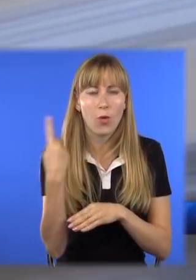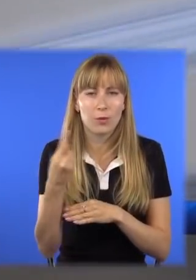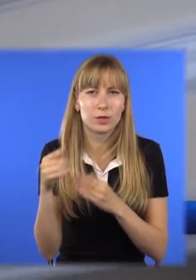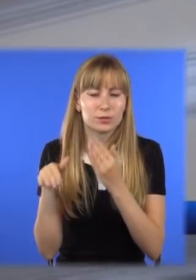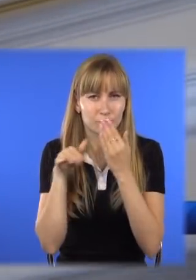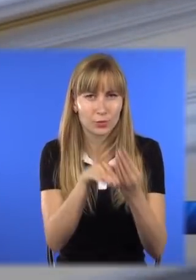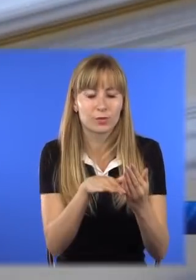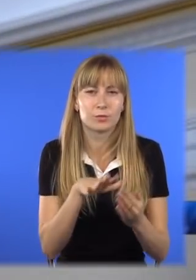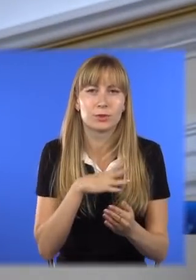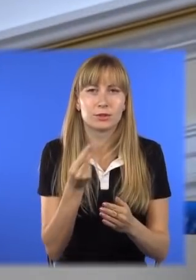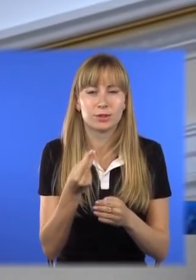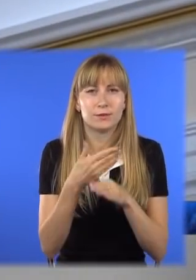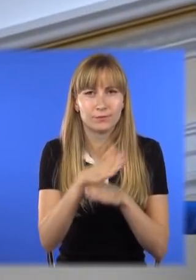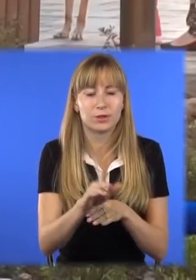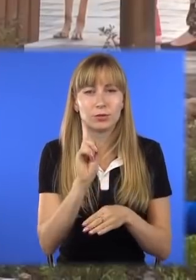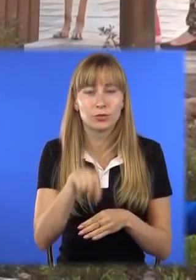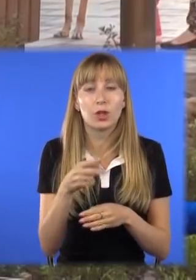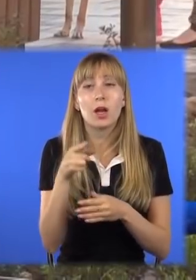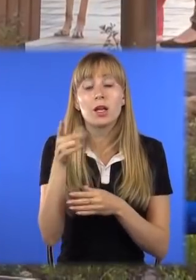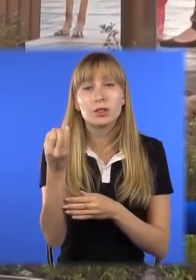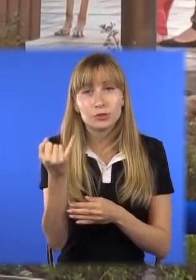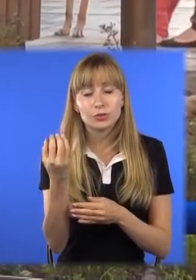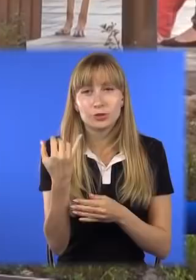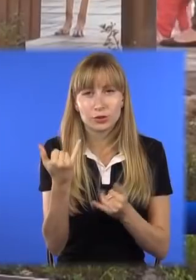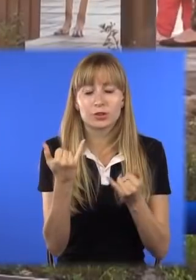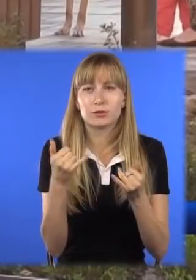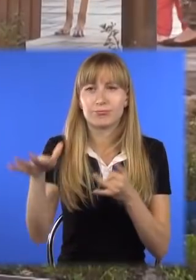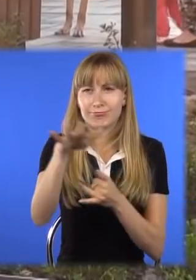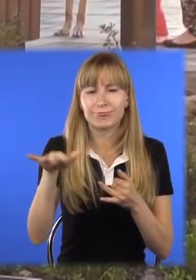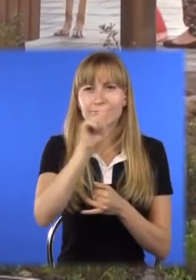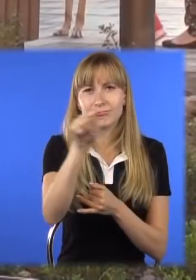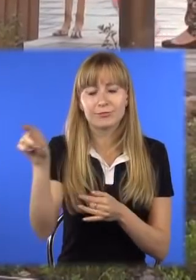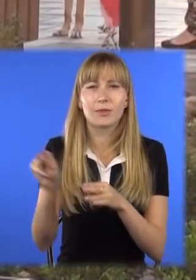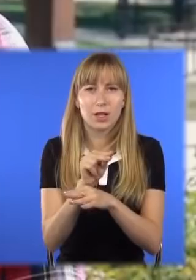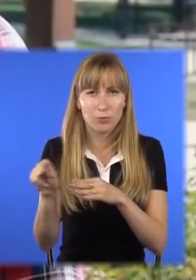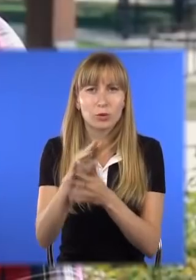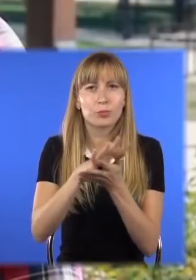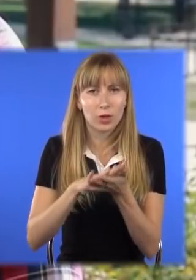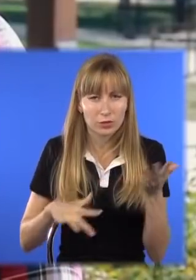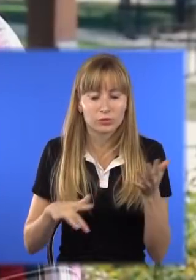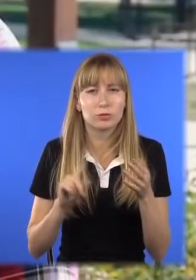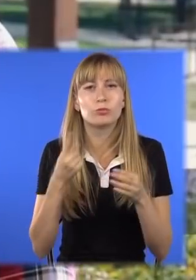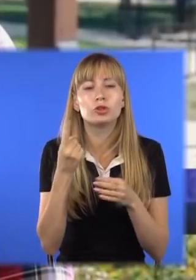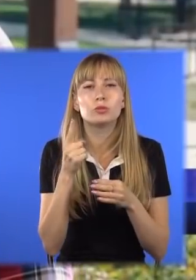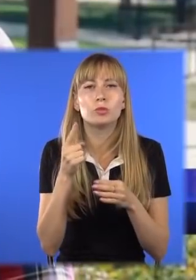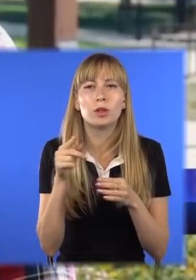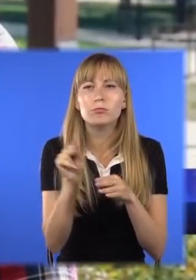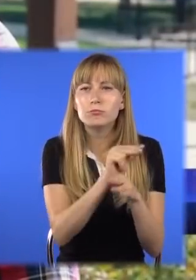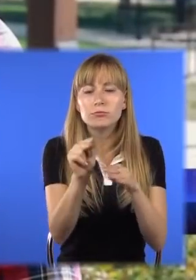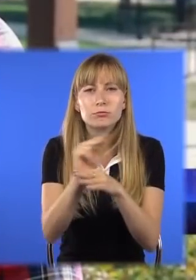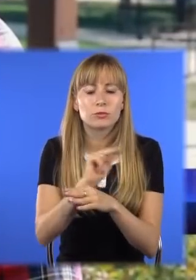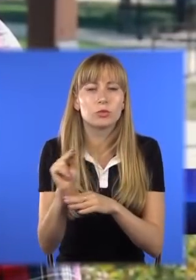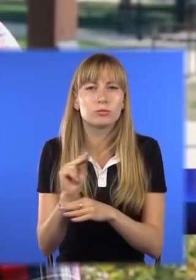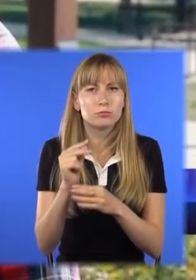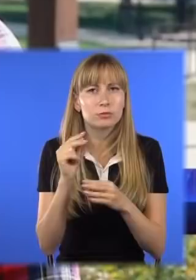продовжується. Підрядників змушують виправляти недоліки, бо в команді Усова звикли все робити на совість. Команда Костянтина Усова вимагає